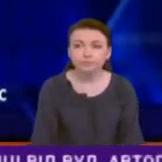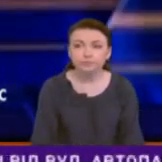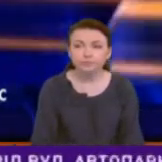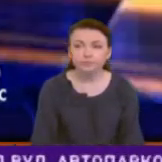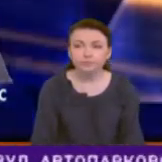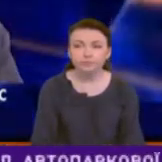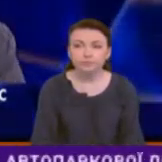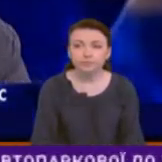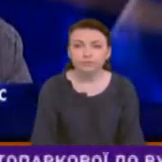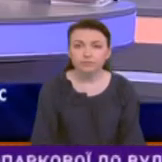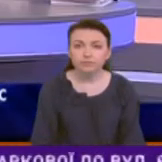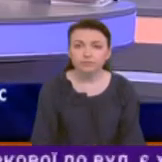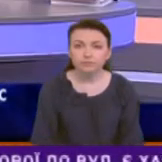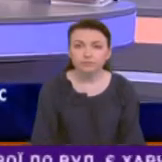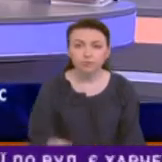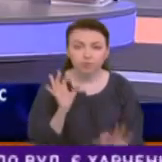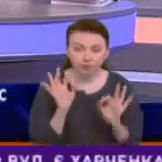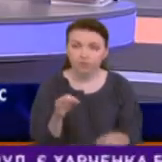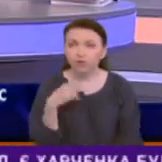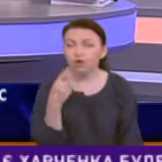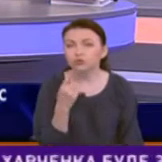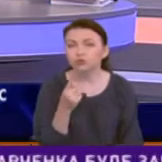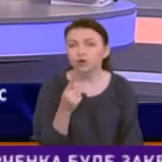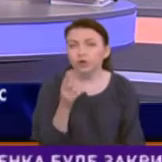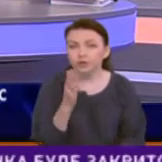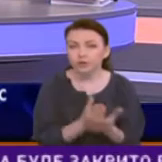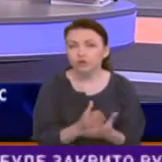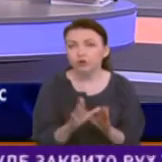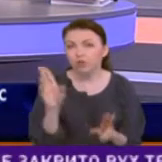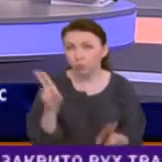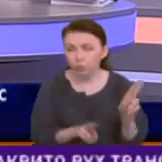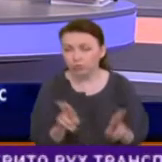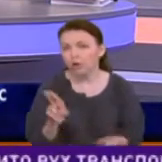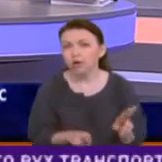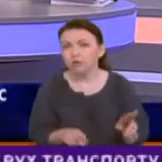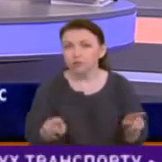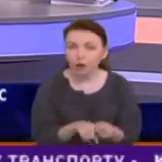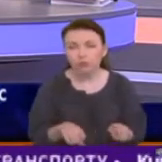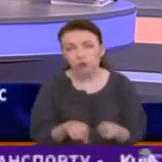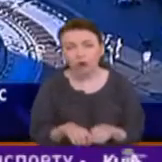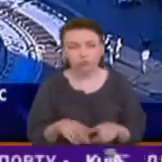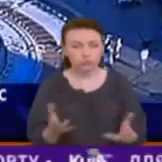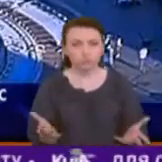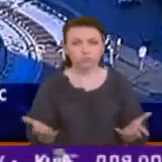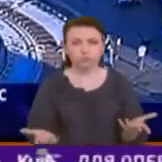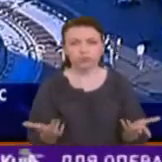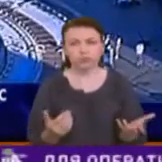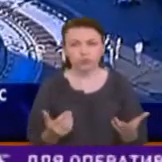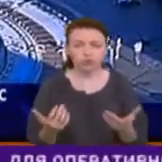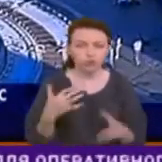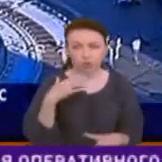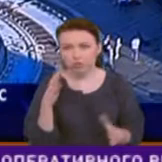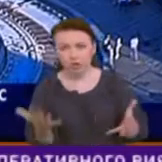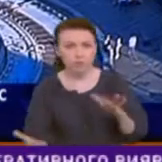бачите, правильно кажете. Тобто, ну, є ж канони, всі звикли, що от так. Прихідний період. А тут якраз такий шалтай-болтай.